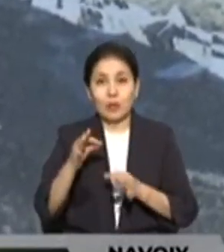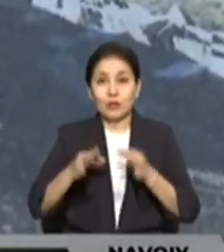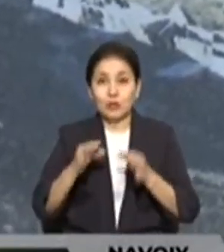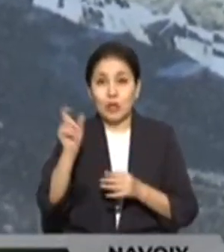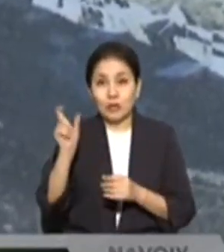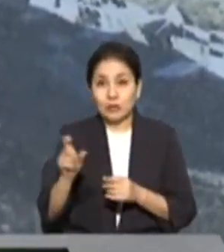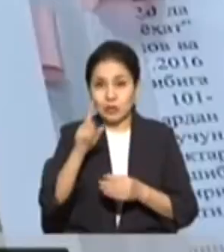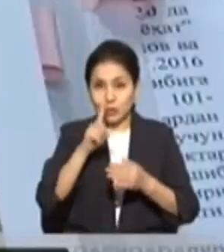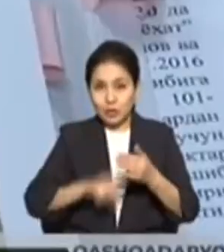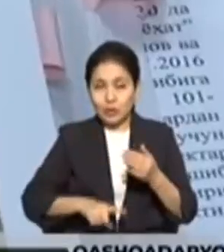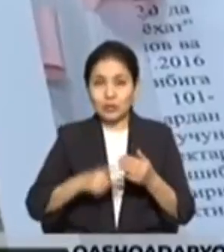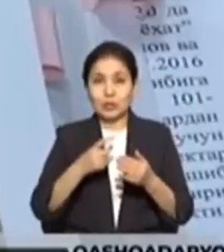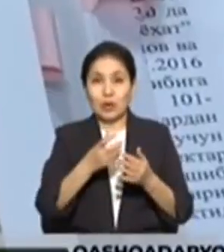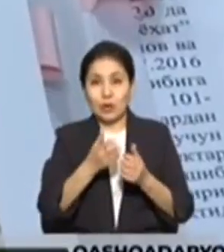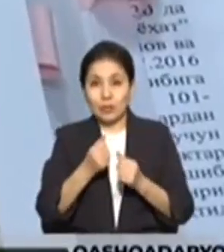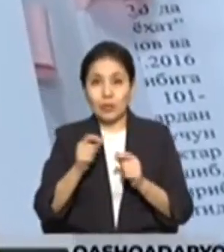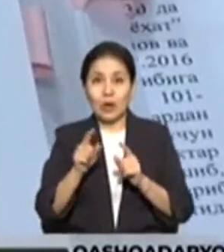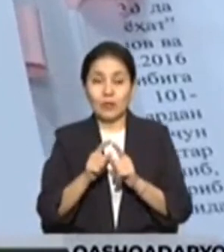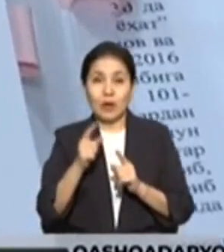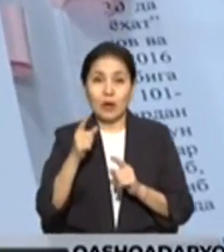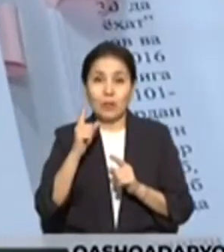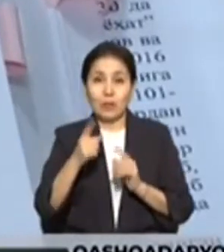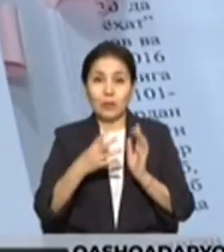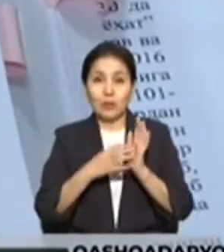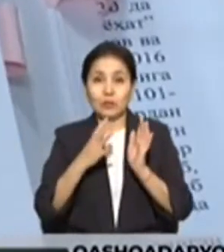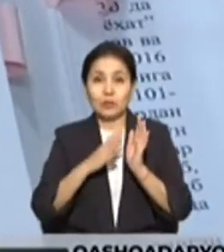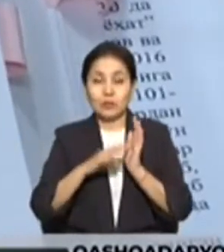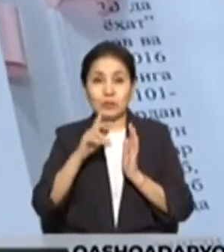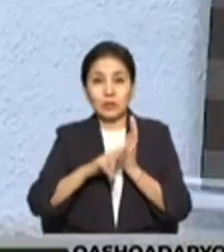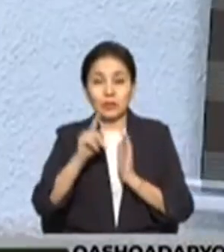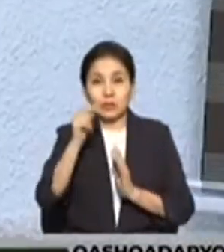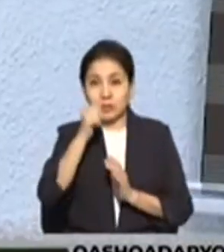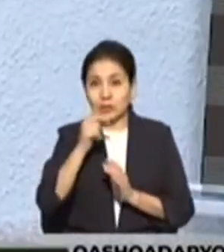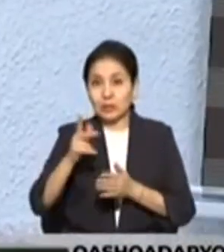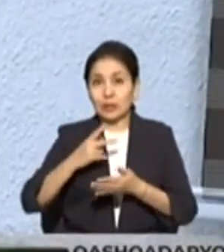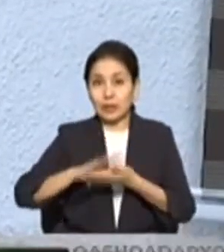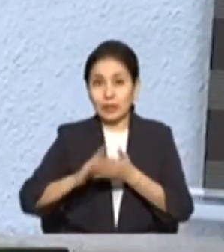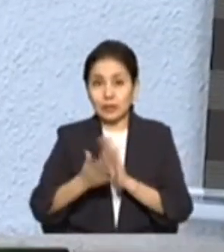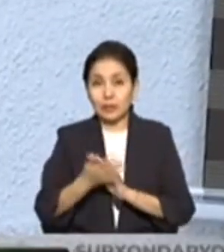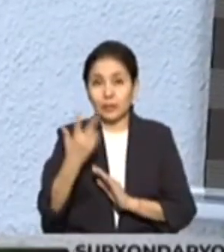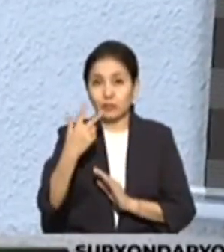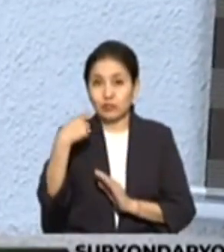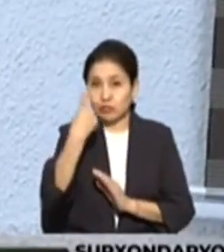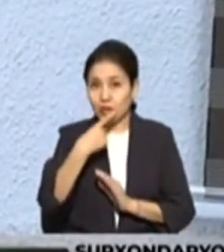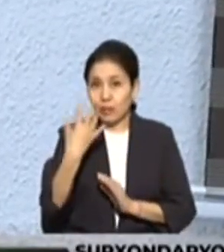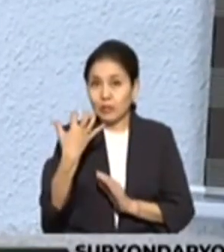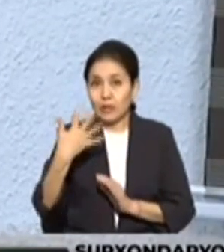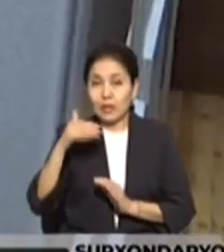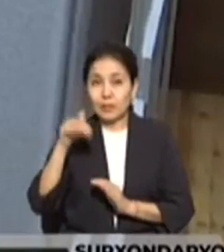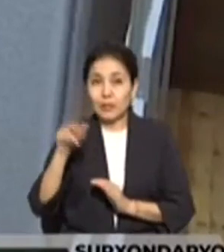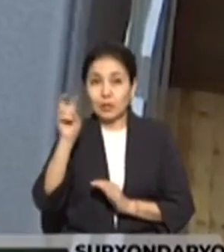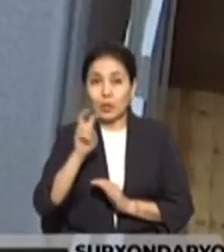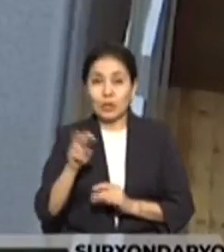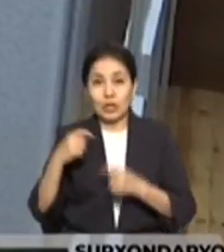sudlanuvchi berilgan ishonchni suiiste'mol qilib, uni 1981-yilda tug'ilgan tanishi bilan kelishib, 3 shaxsga 550 ming